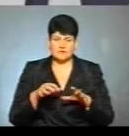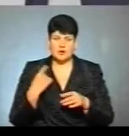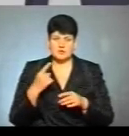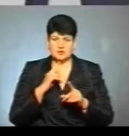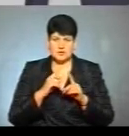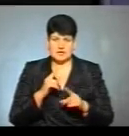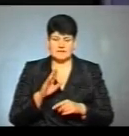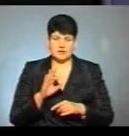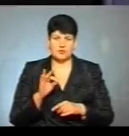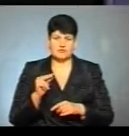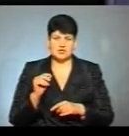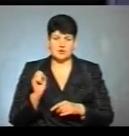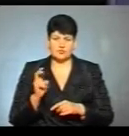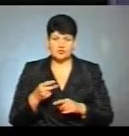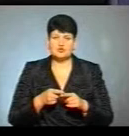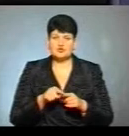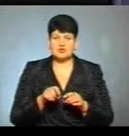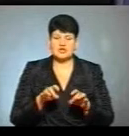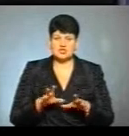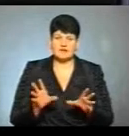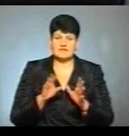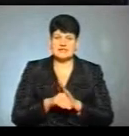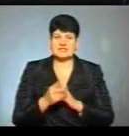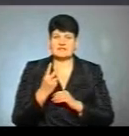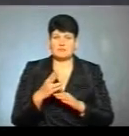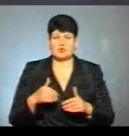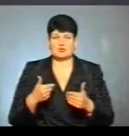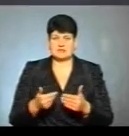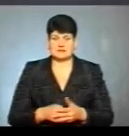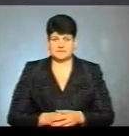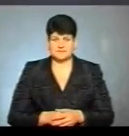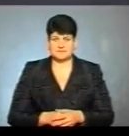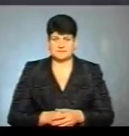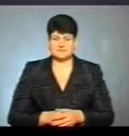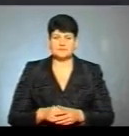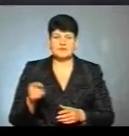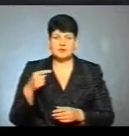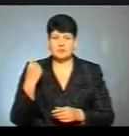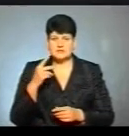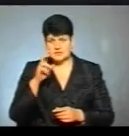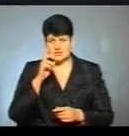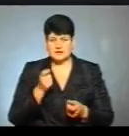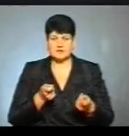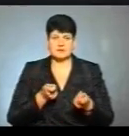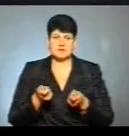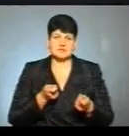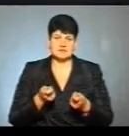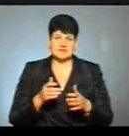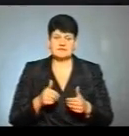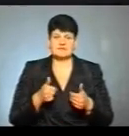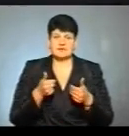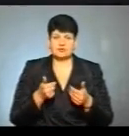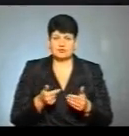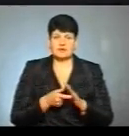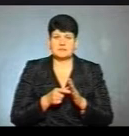ради Віктор Овчарук. До цього рішення депутати внесли 2 пропозиції. Тернопільської обласної державної адміністрації